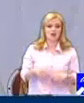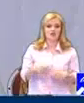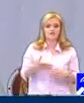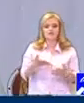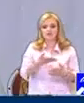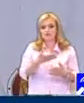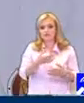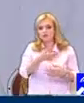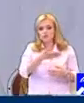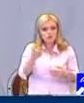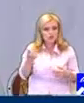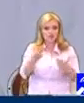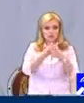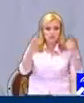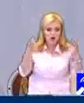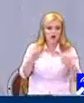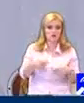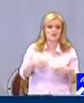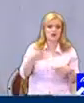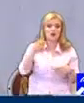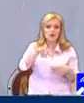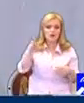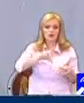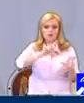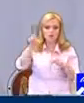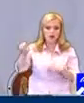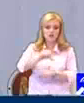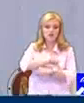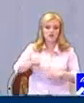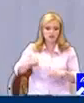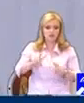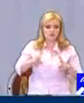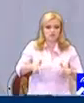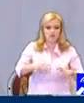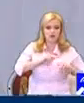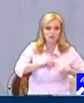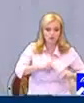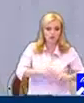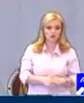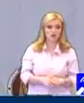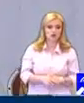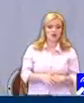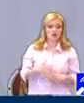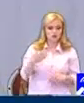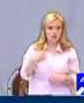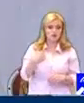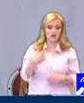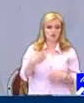informare, de exemplu, a bărbaților când pleacă pentru a se angaja în străinătate, în câmpul muncii, și noi facem